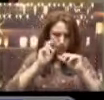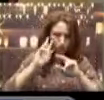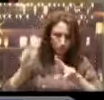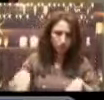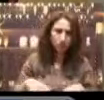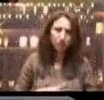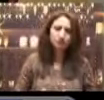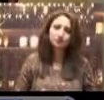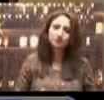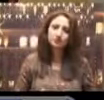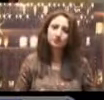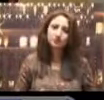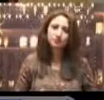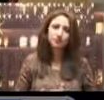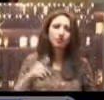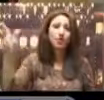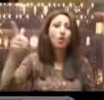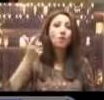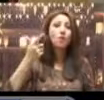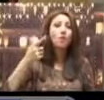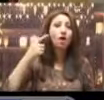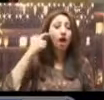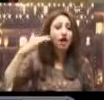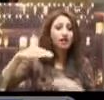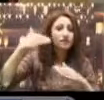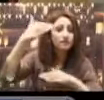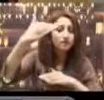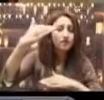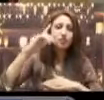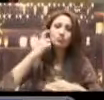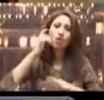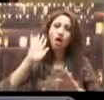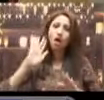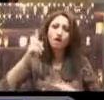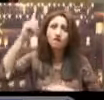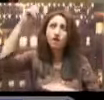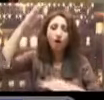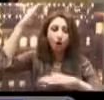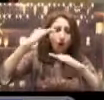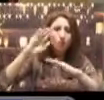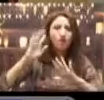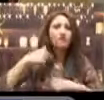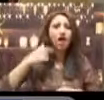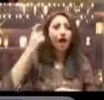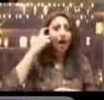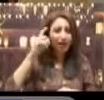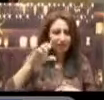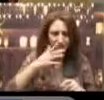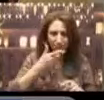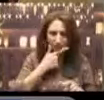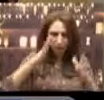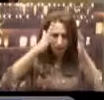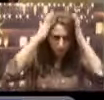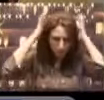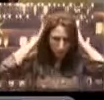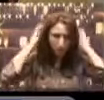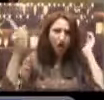رغم ان انا الله اعلم ما اعرفش هو وصل اصلا لده ولا لا يعني، هو يعني المعلومات اللي عندنا عن اينشتاين شخصيا كبني ادم يعني